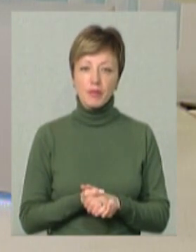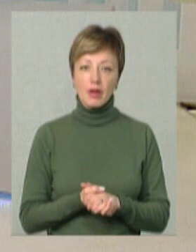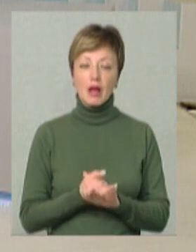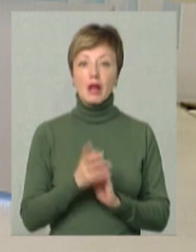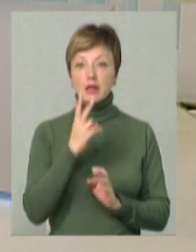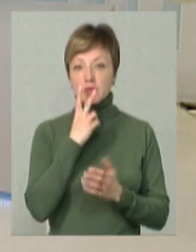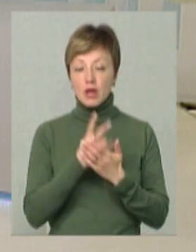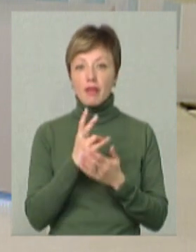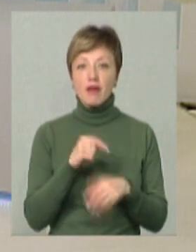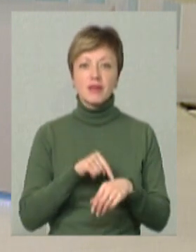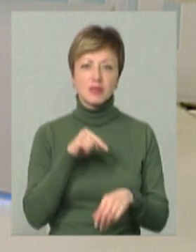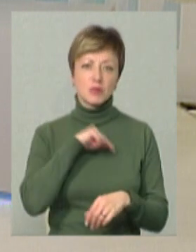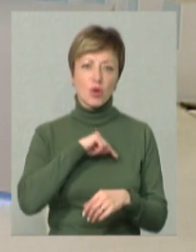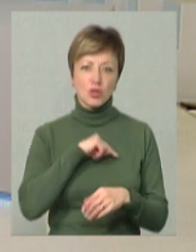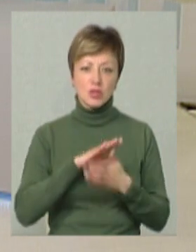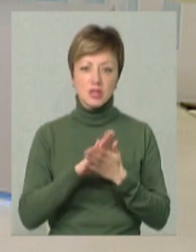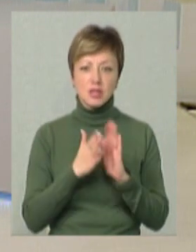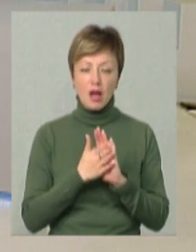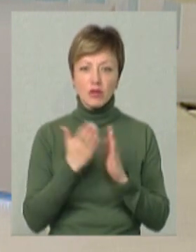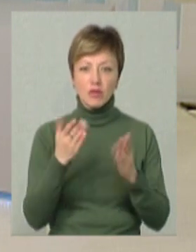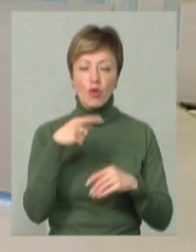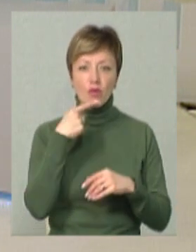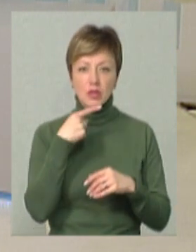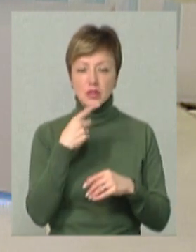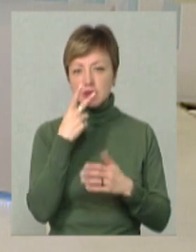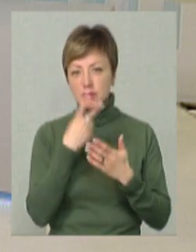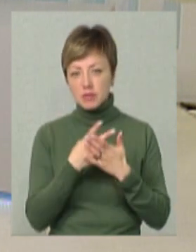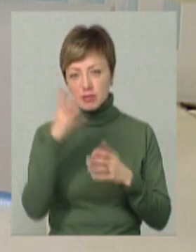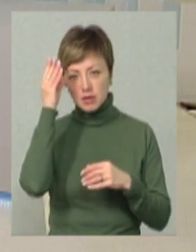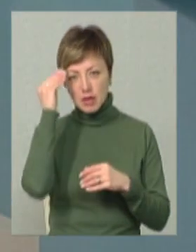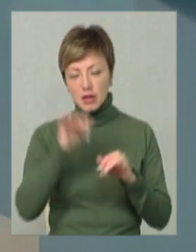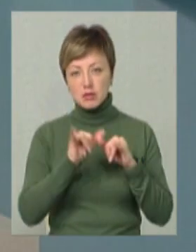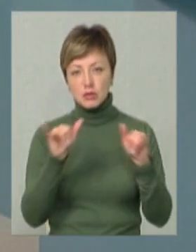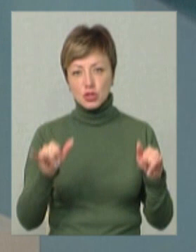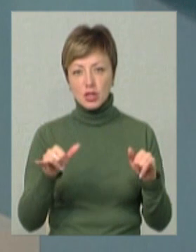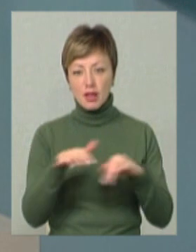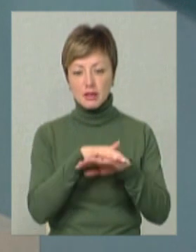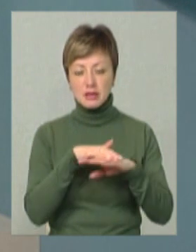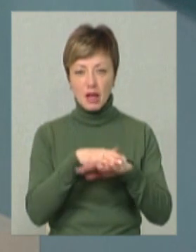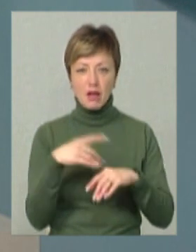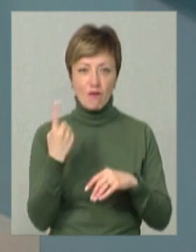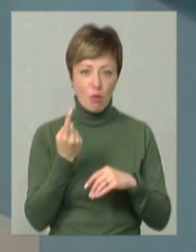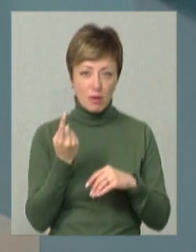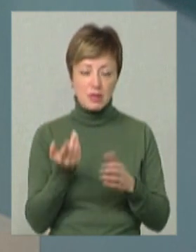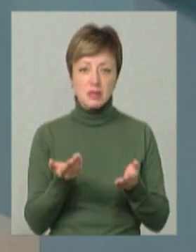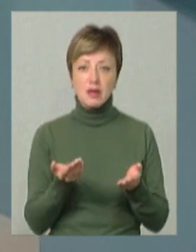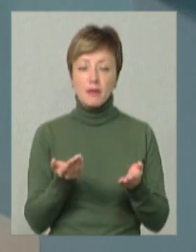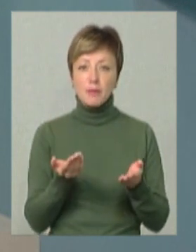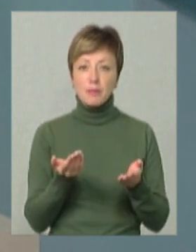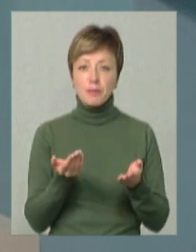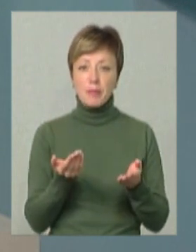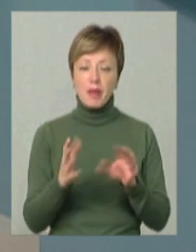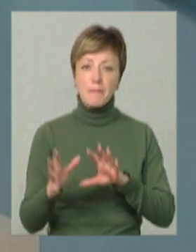Зважаючи на вразливість психологічного стану, про який ви говорили, зважаючи на збільшення кількості населення в області,